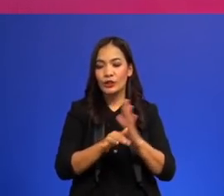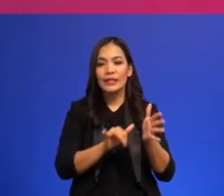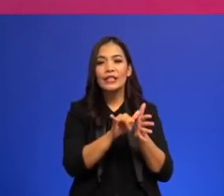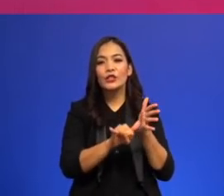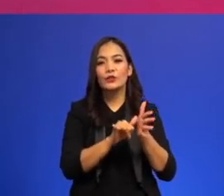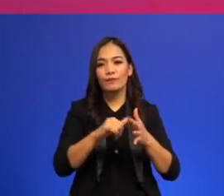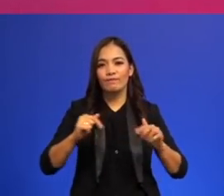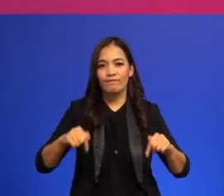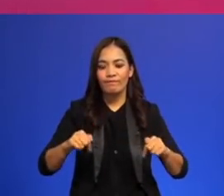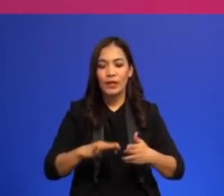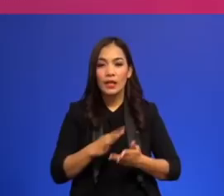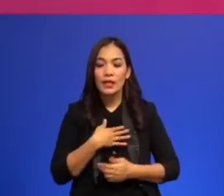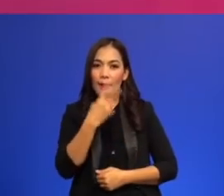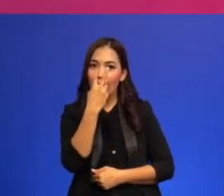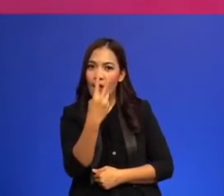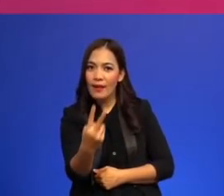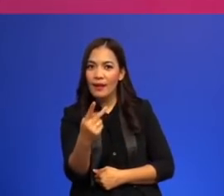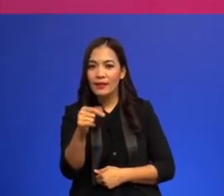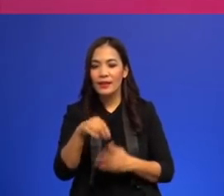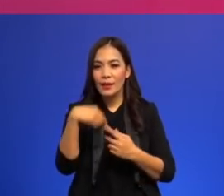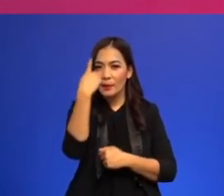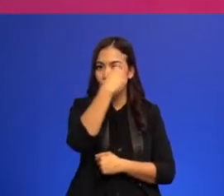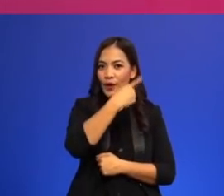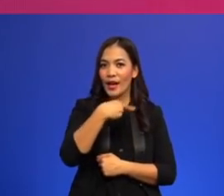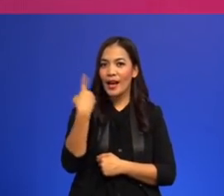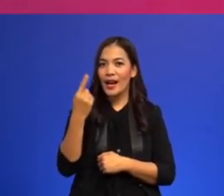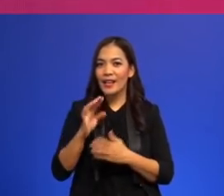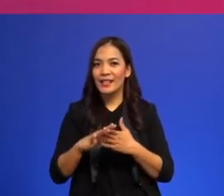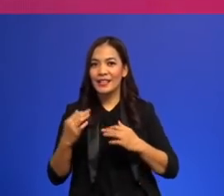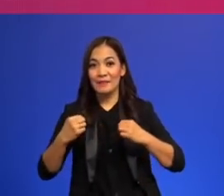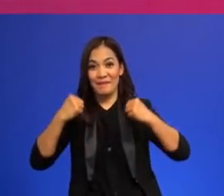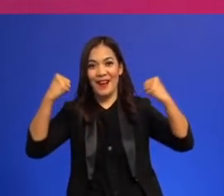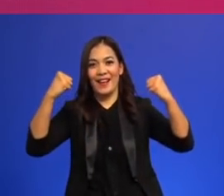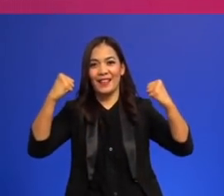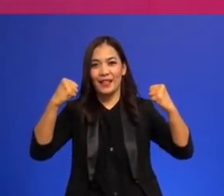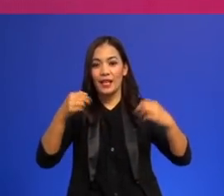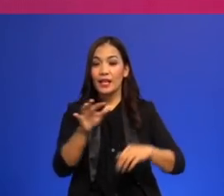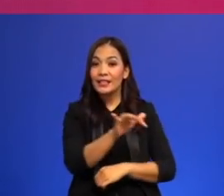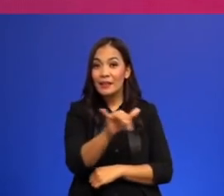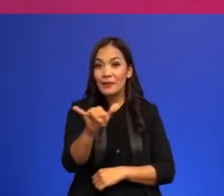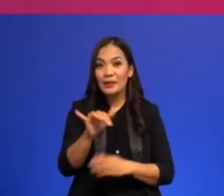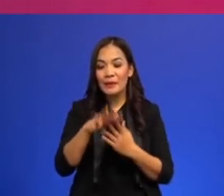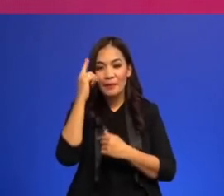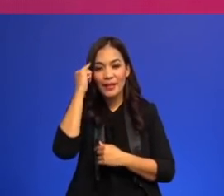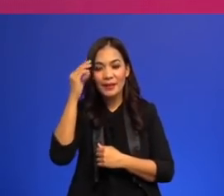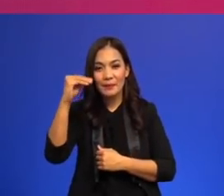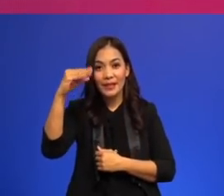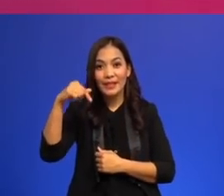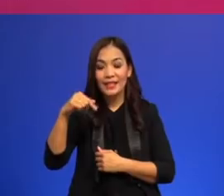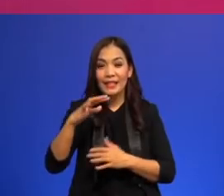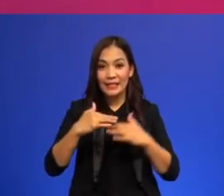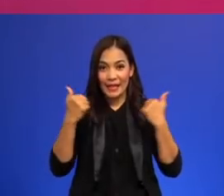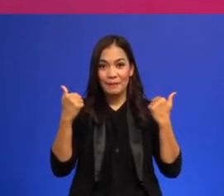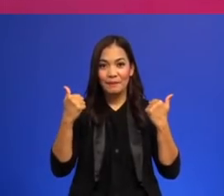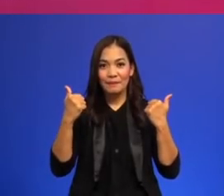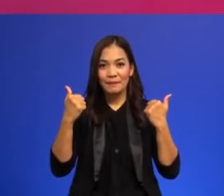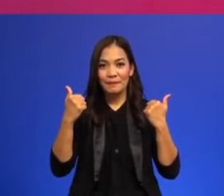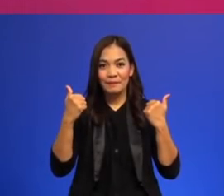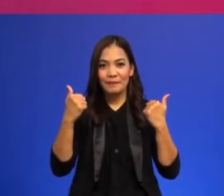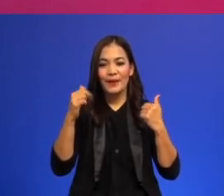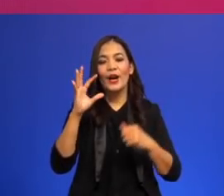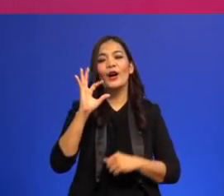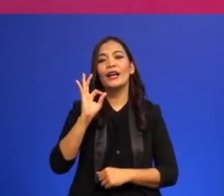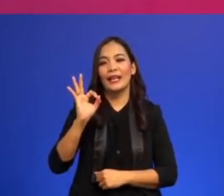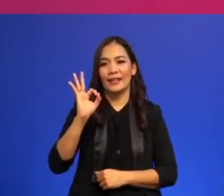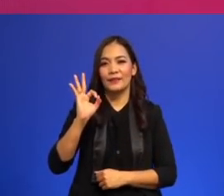YouTube. Saya melihat muka-mukanya cukup bersemangat ya. Bapak Ibu sudah siap untuk belajar pagi hari ini? Sudah siap?